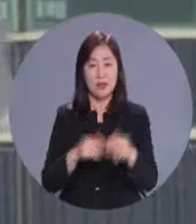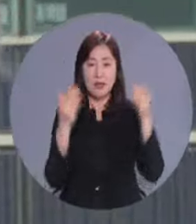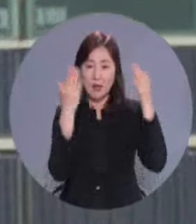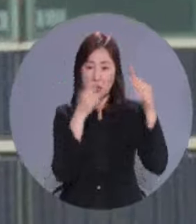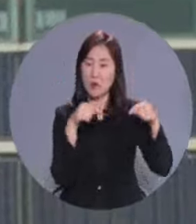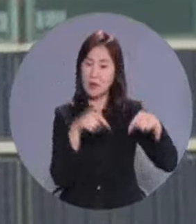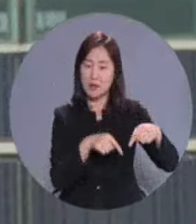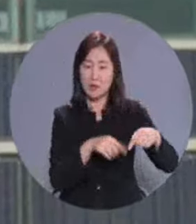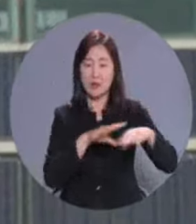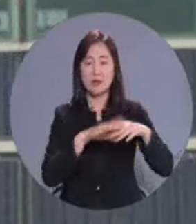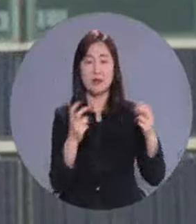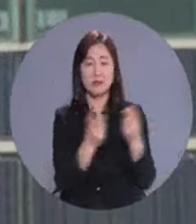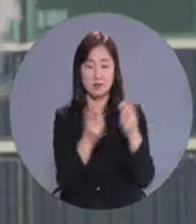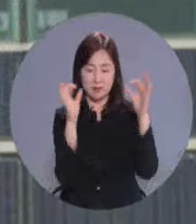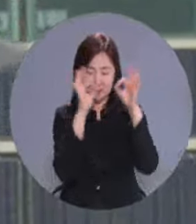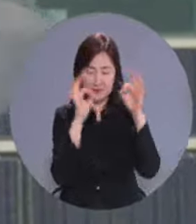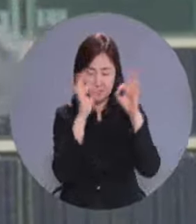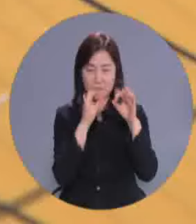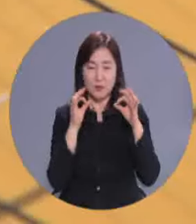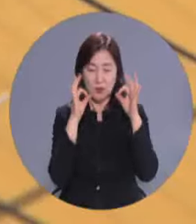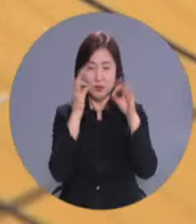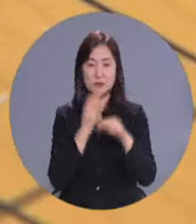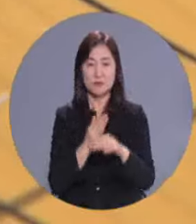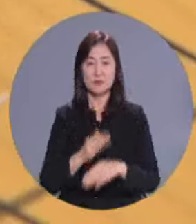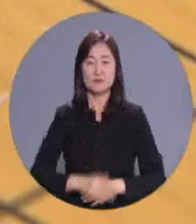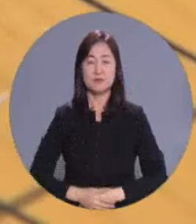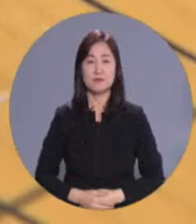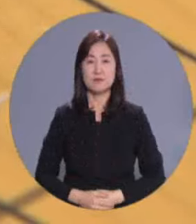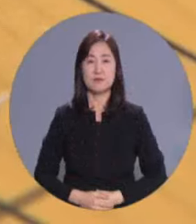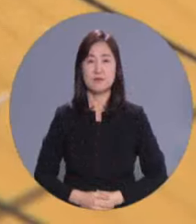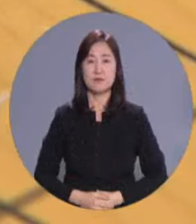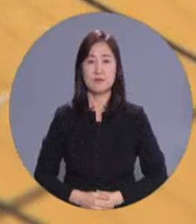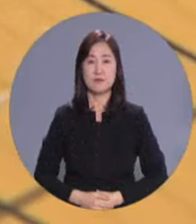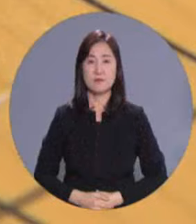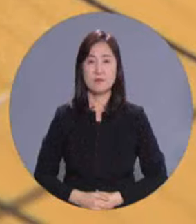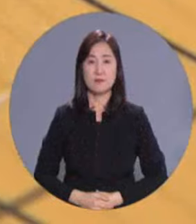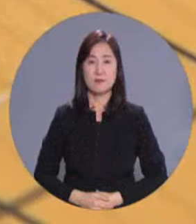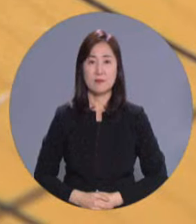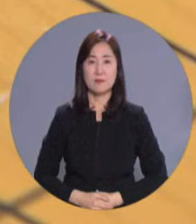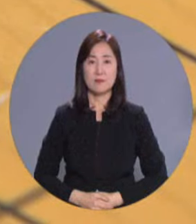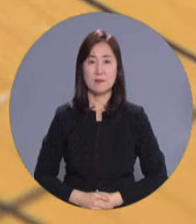협의의 대책을 찾겠다고 밝혔습니다 MBC 뉴스